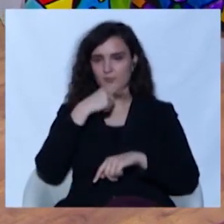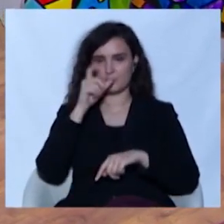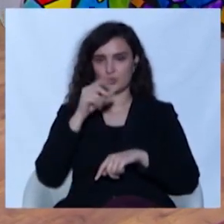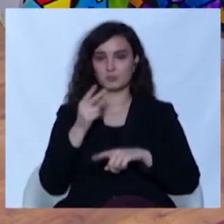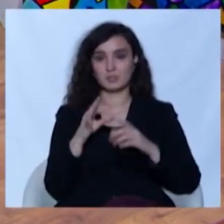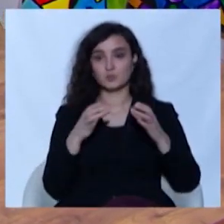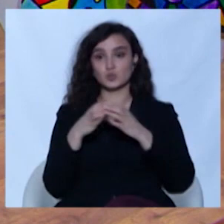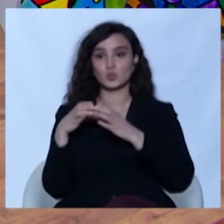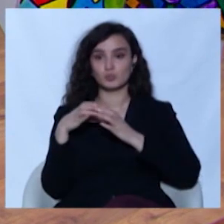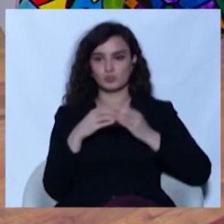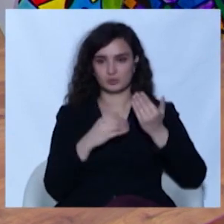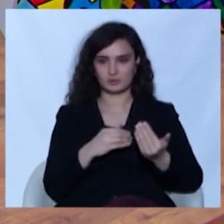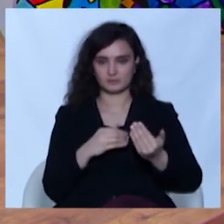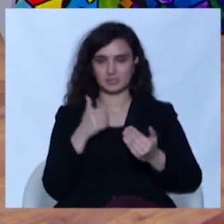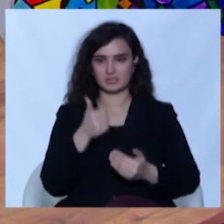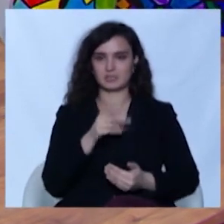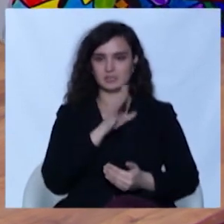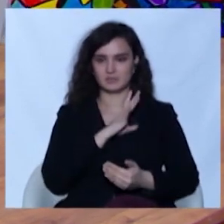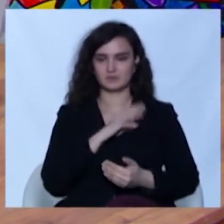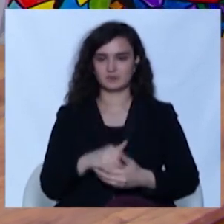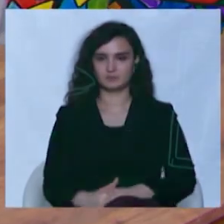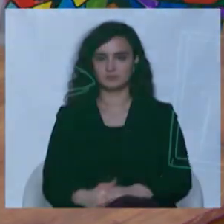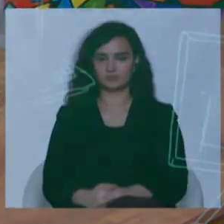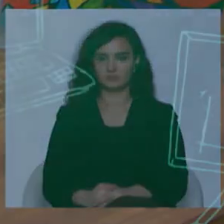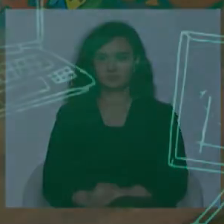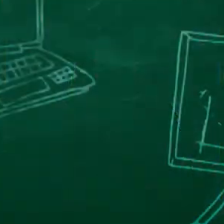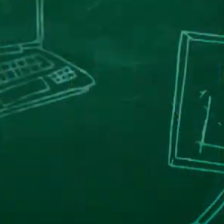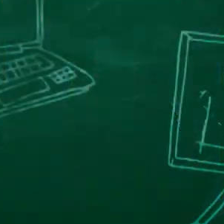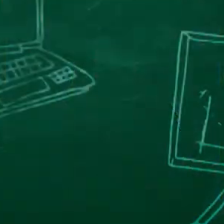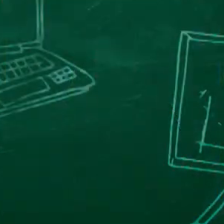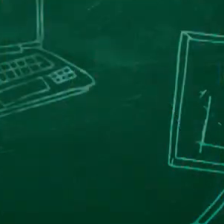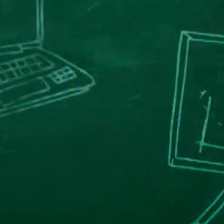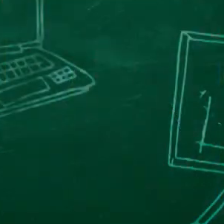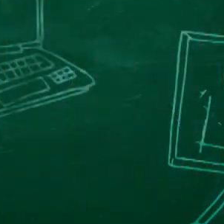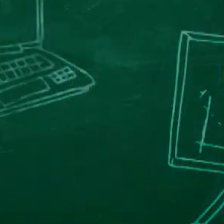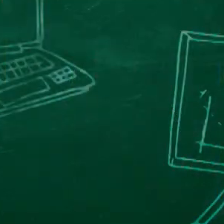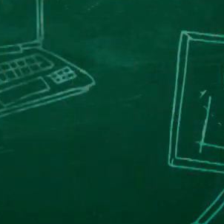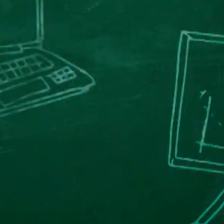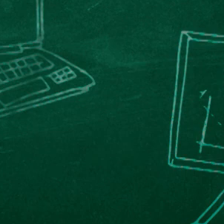чгупури бордрэдэ. Каргатэ гавэд.